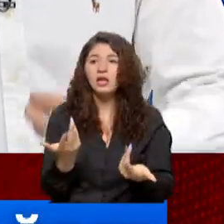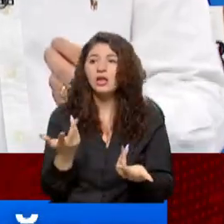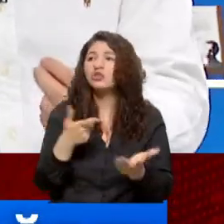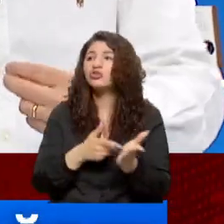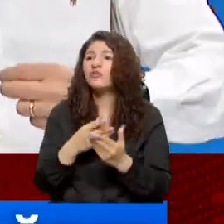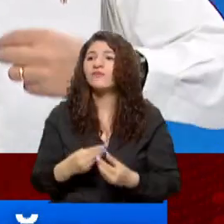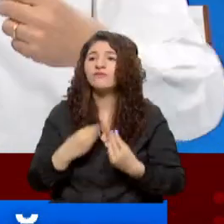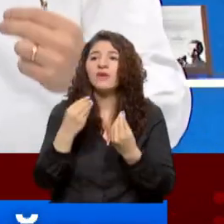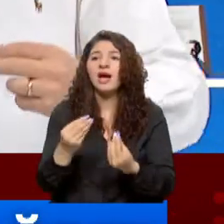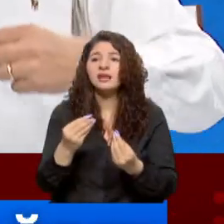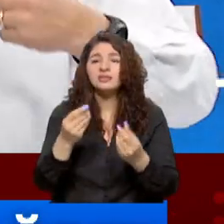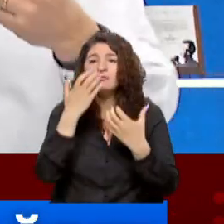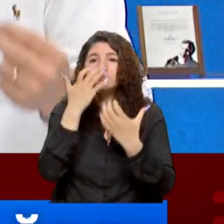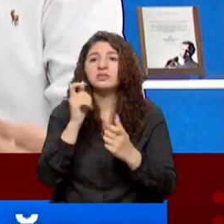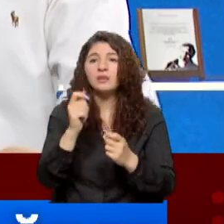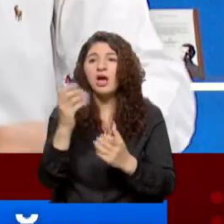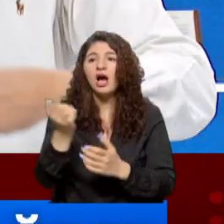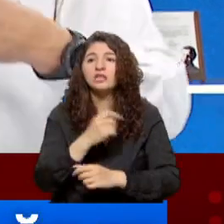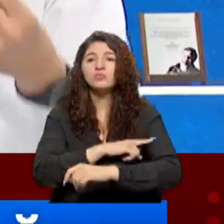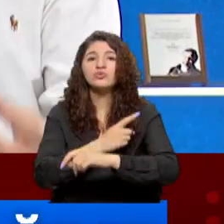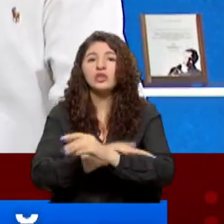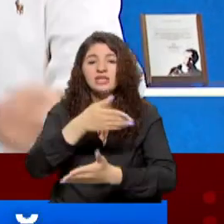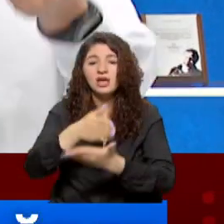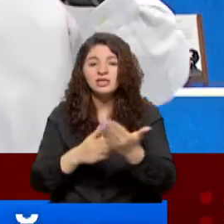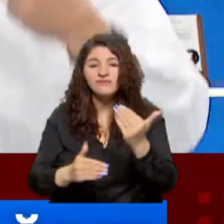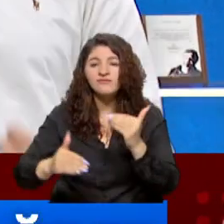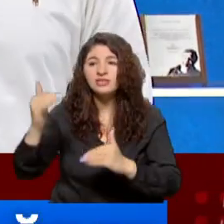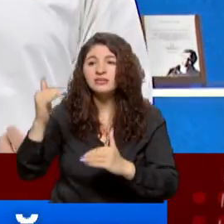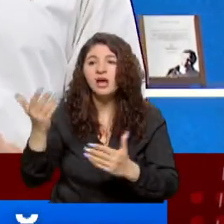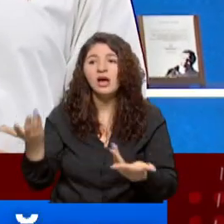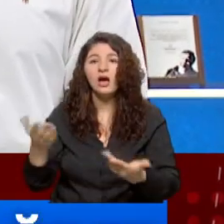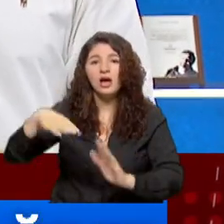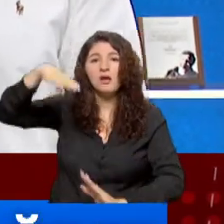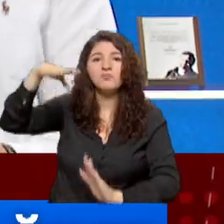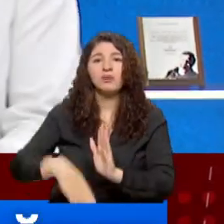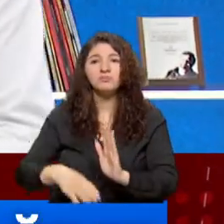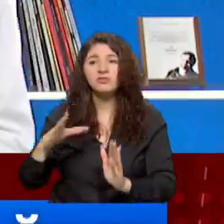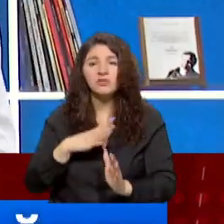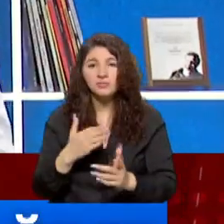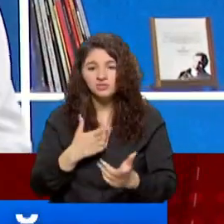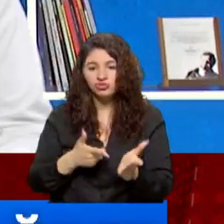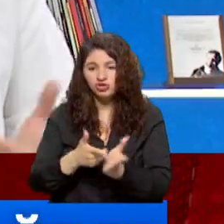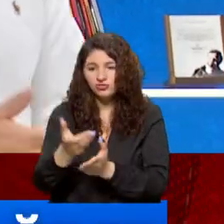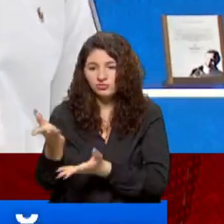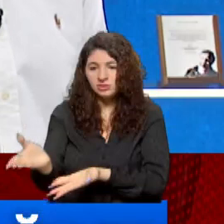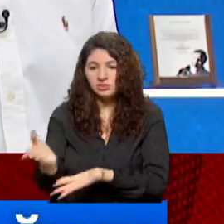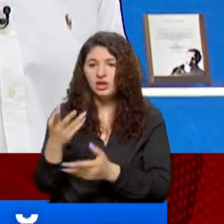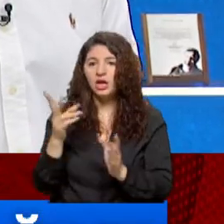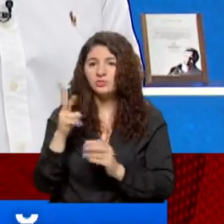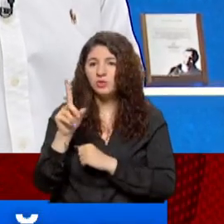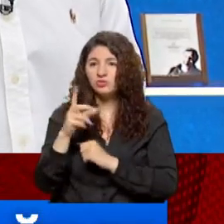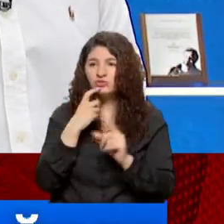çiftçiye verdiğiniz sağladığınız alım gücünde yarıdan fazla ya düşüş var yani biz çiftçimizi